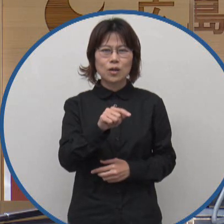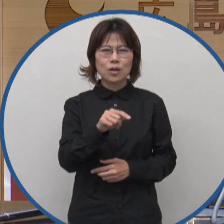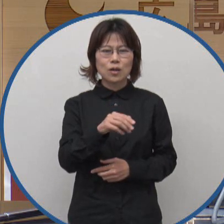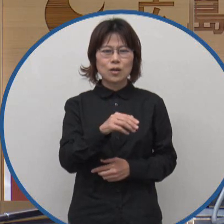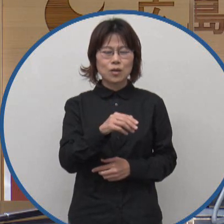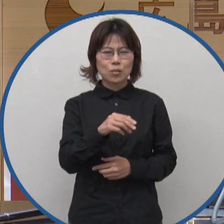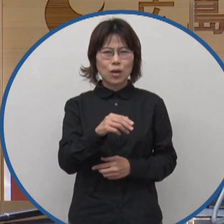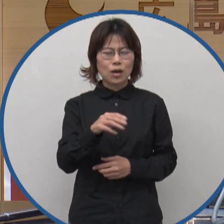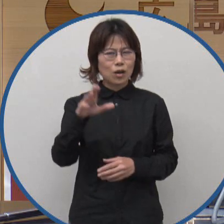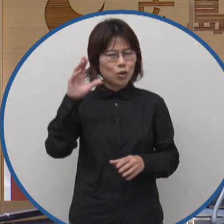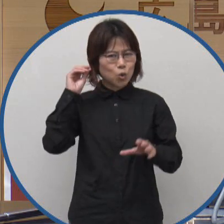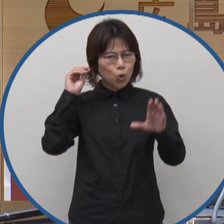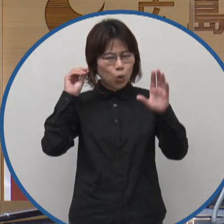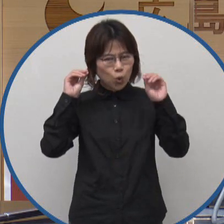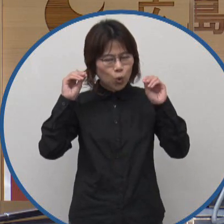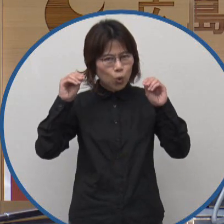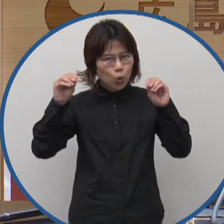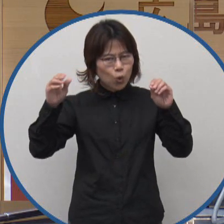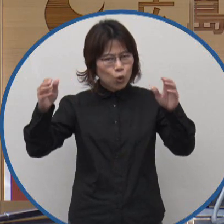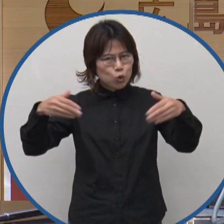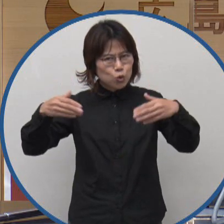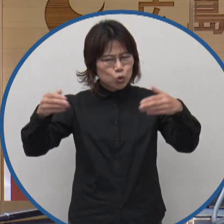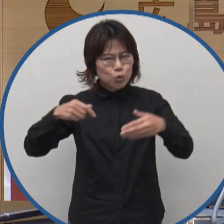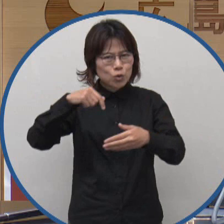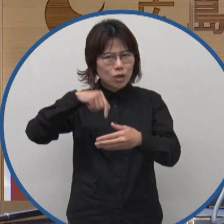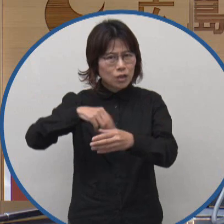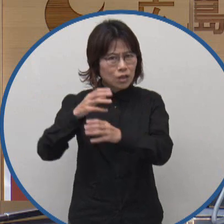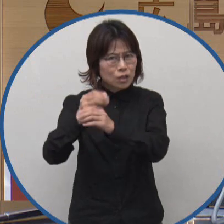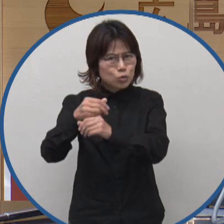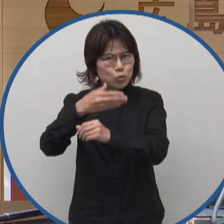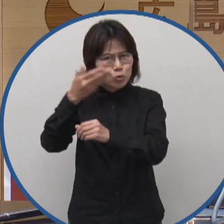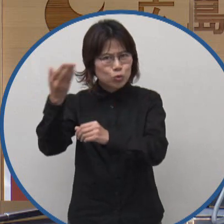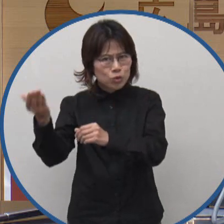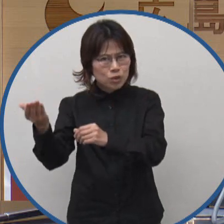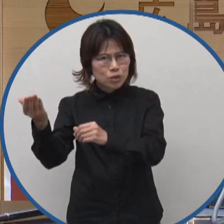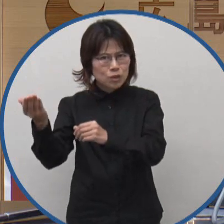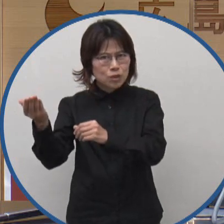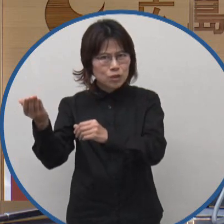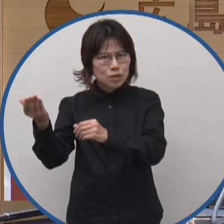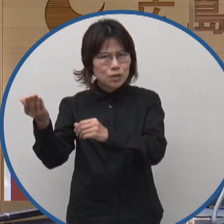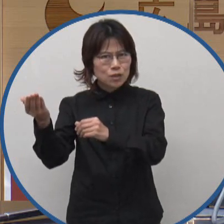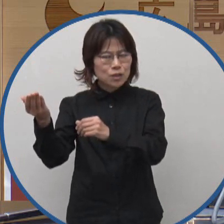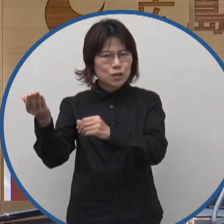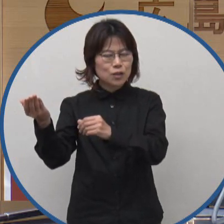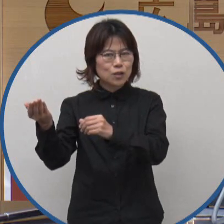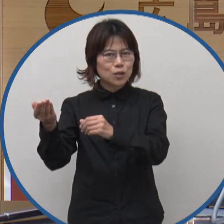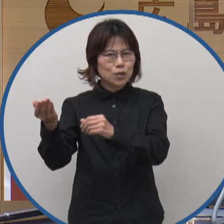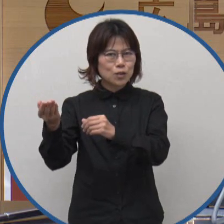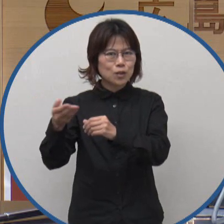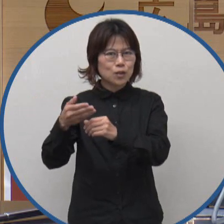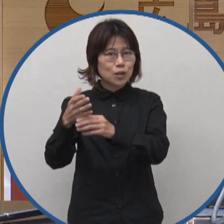あ、我々情報収集する中で、まあ、いつ、次のですね、この